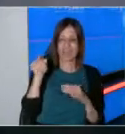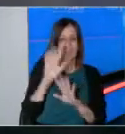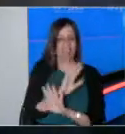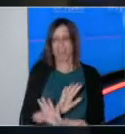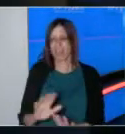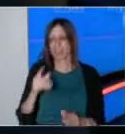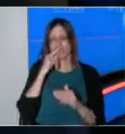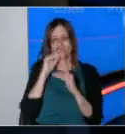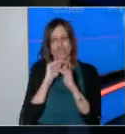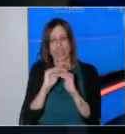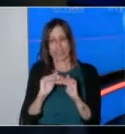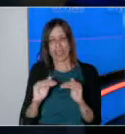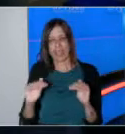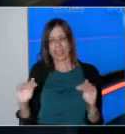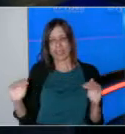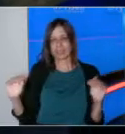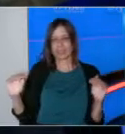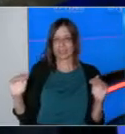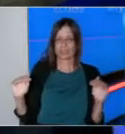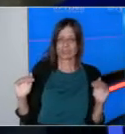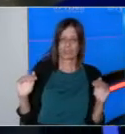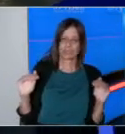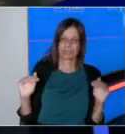אין שקט.